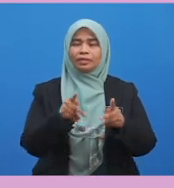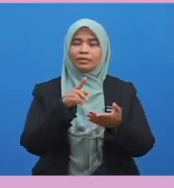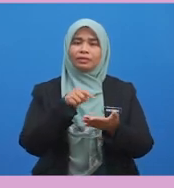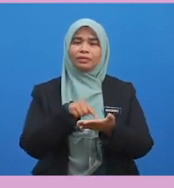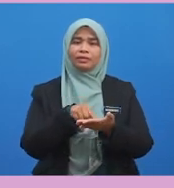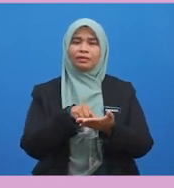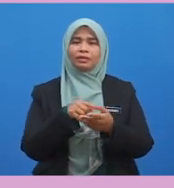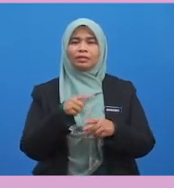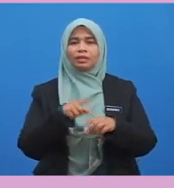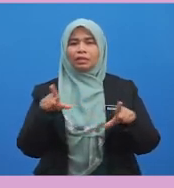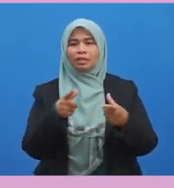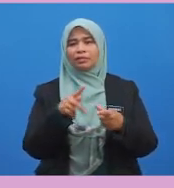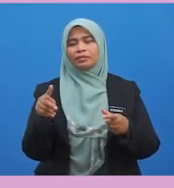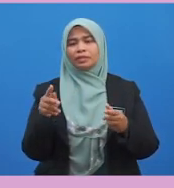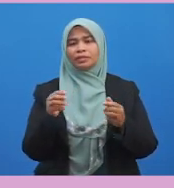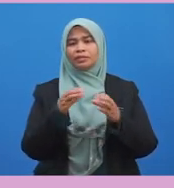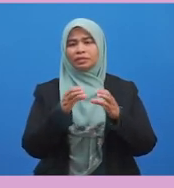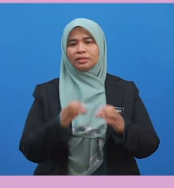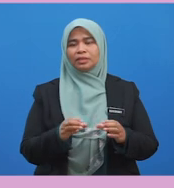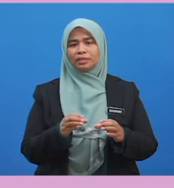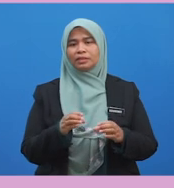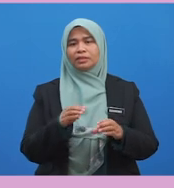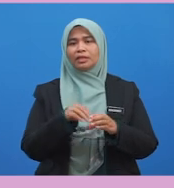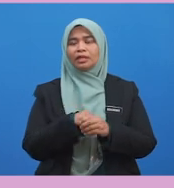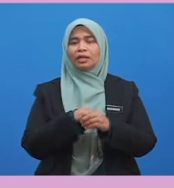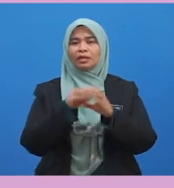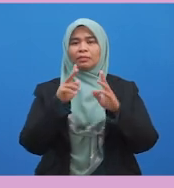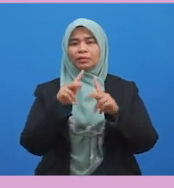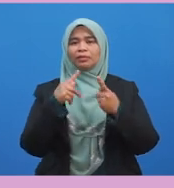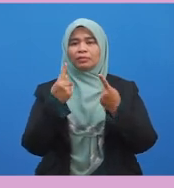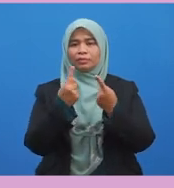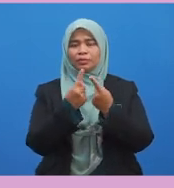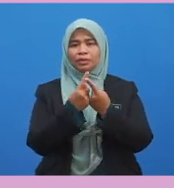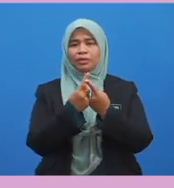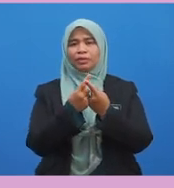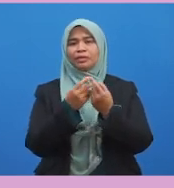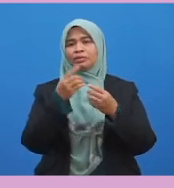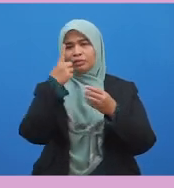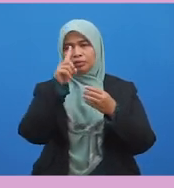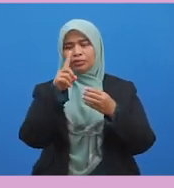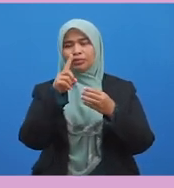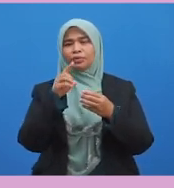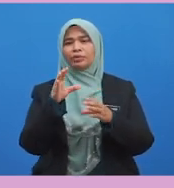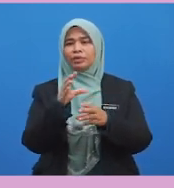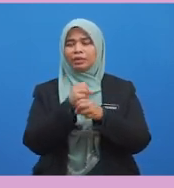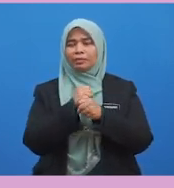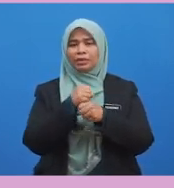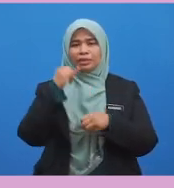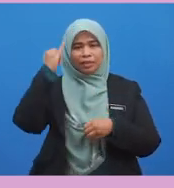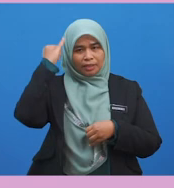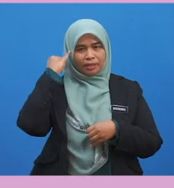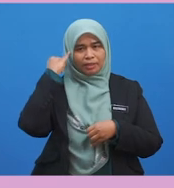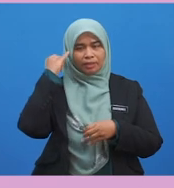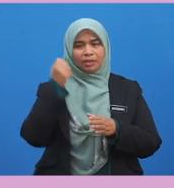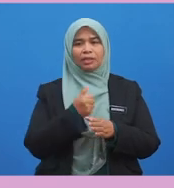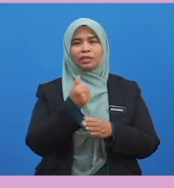Kaedah ini dilakukan secara dalam kumpulan untuk